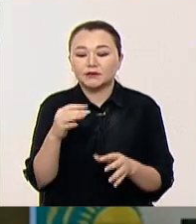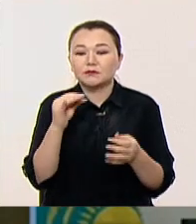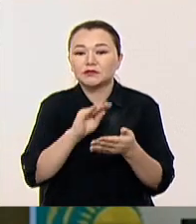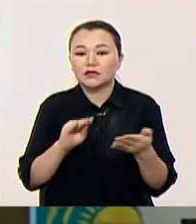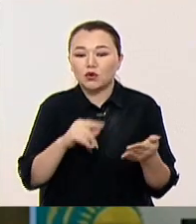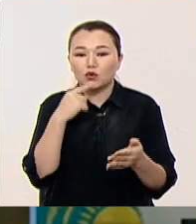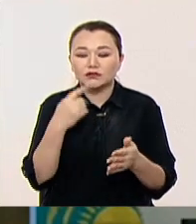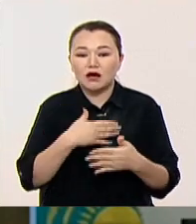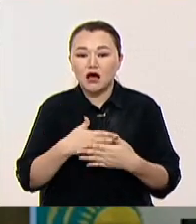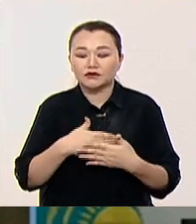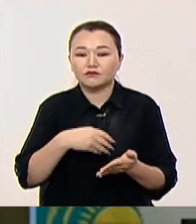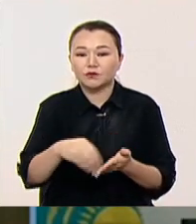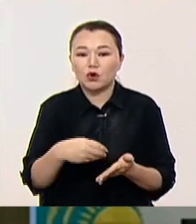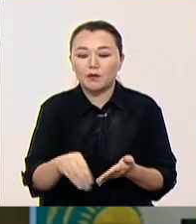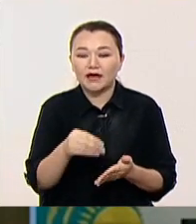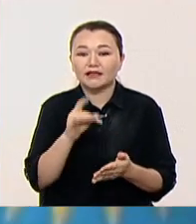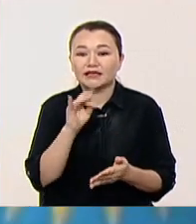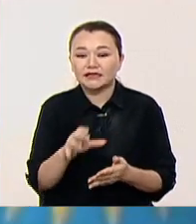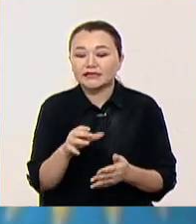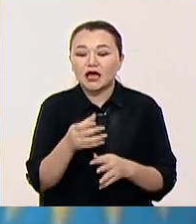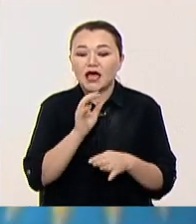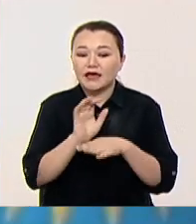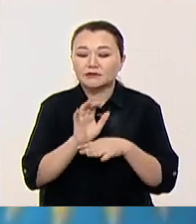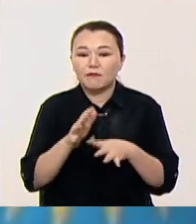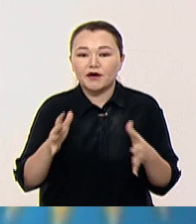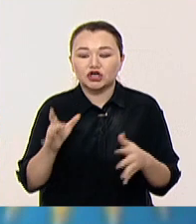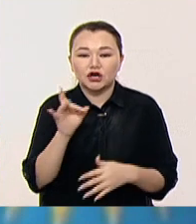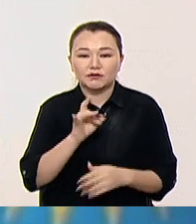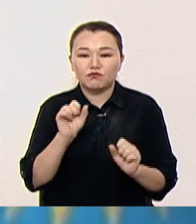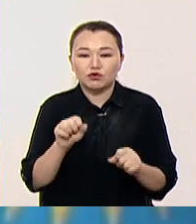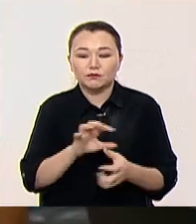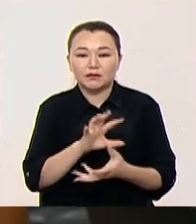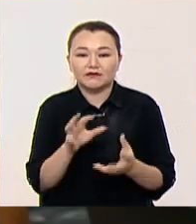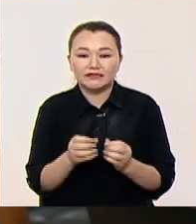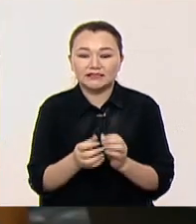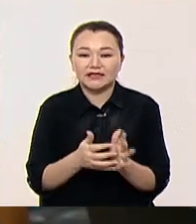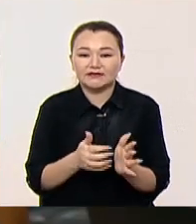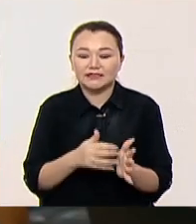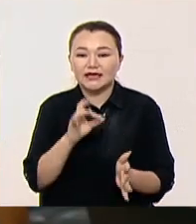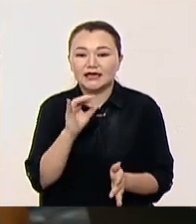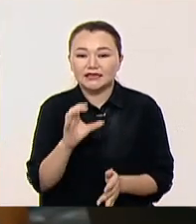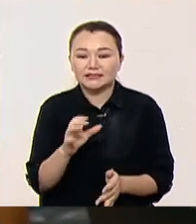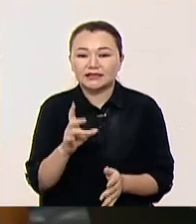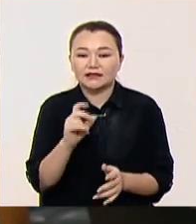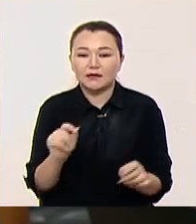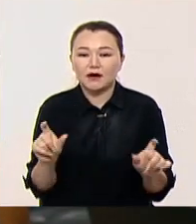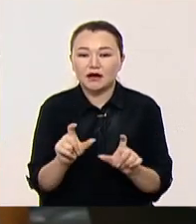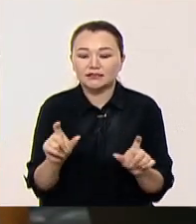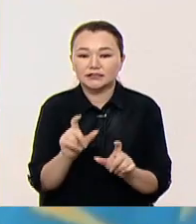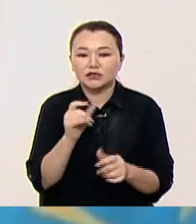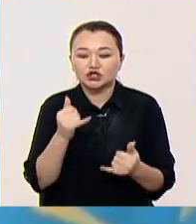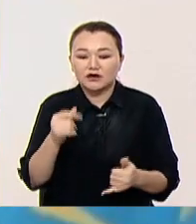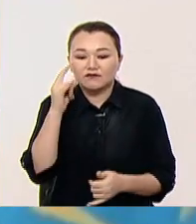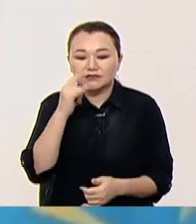Россия активно скупает этот продукт, и экспорт большими объемами может привести к дефициту риса на магазинных полках.